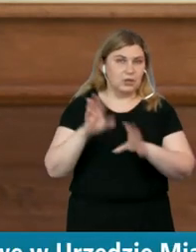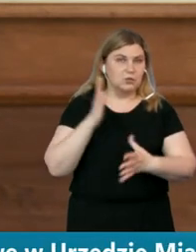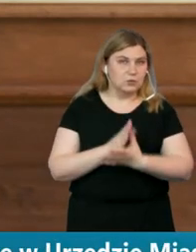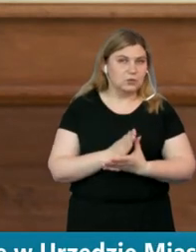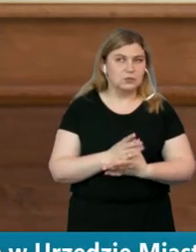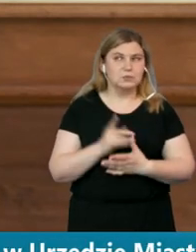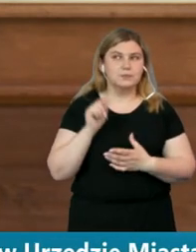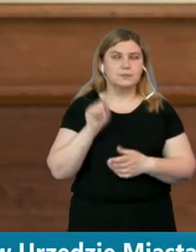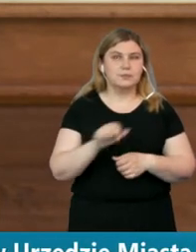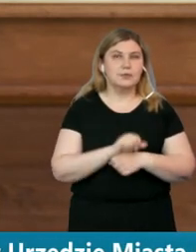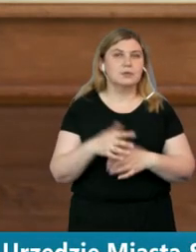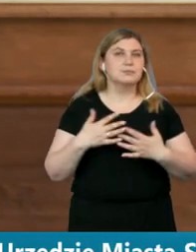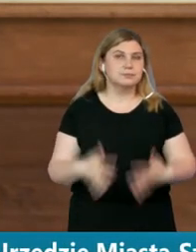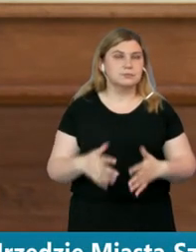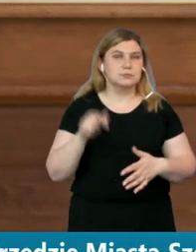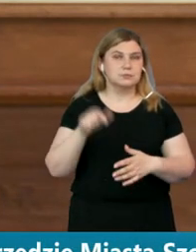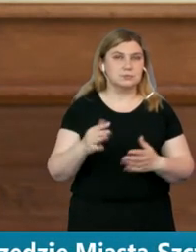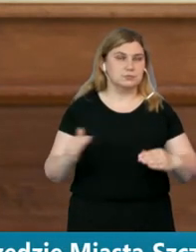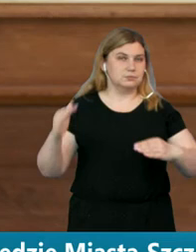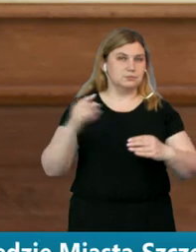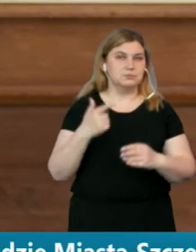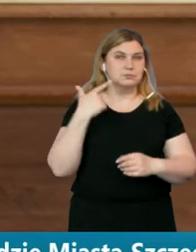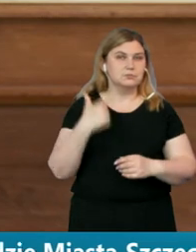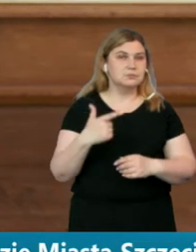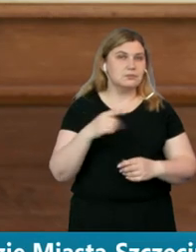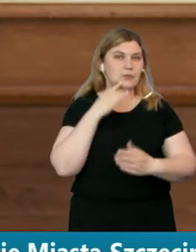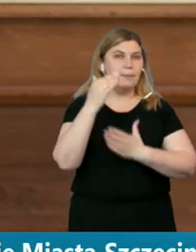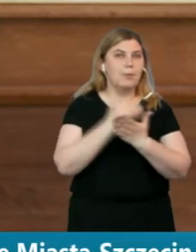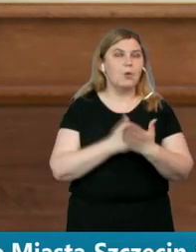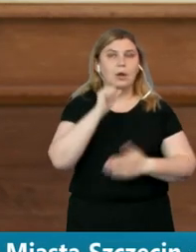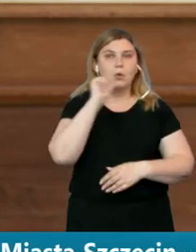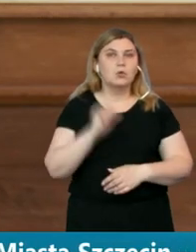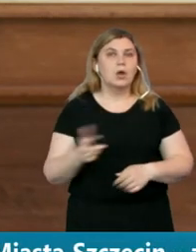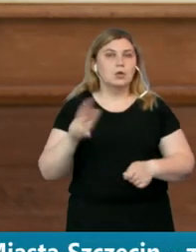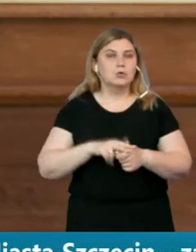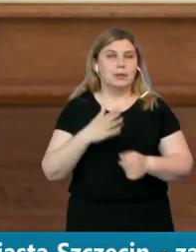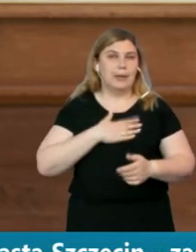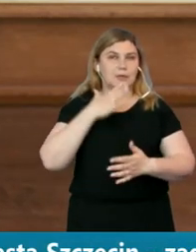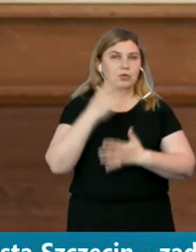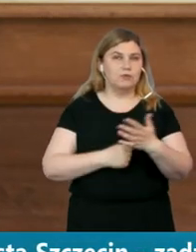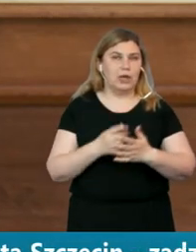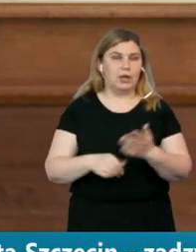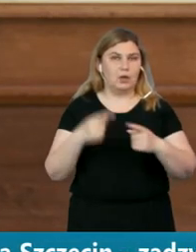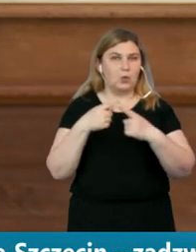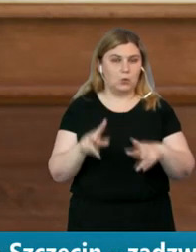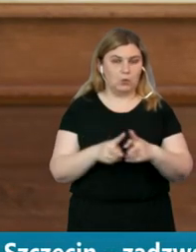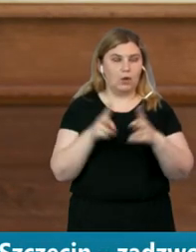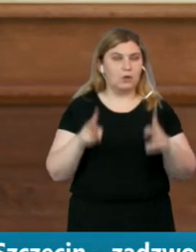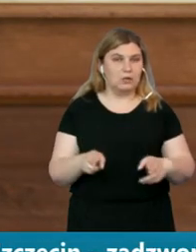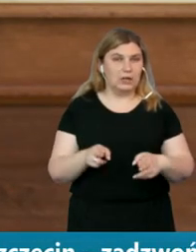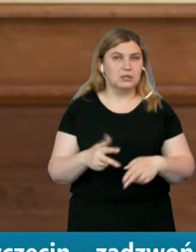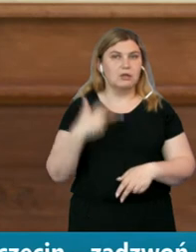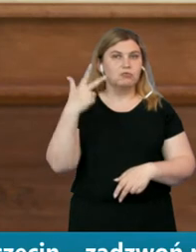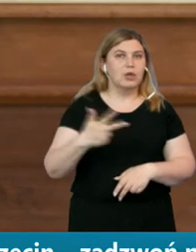kwestie. Niestety tu się nałożyły te programy unijne, które mamy do wykorzystania w krótkim okresie